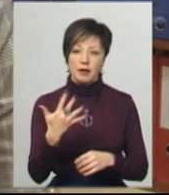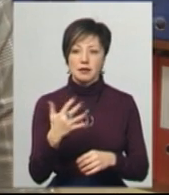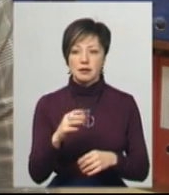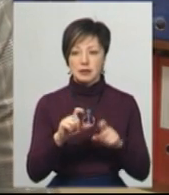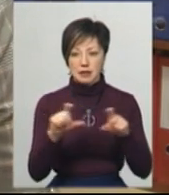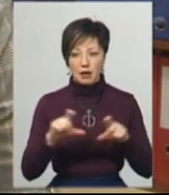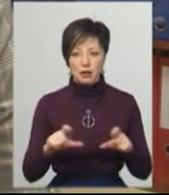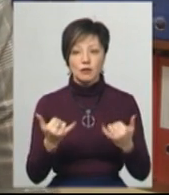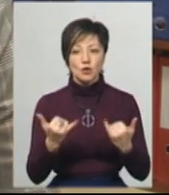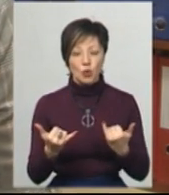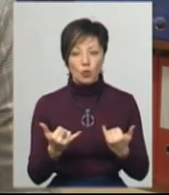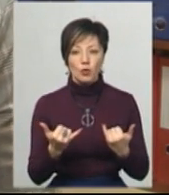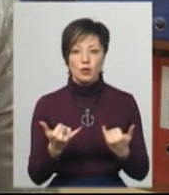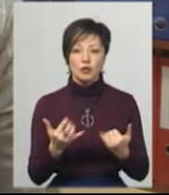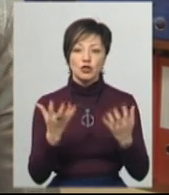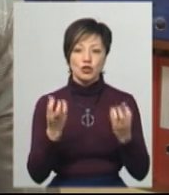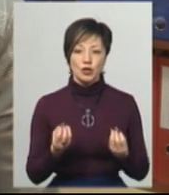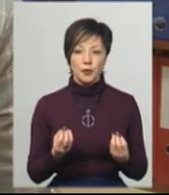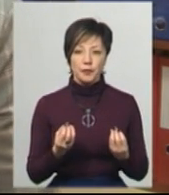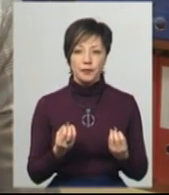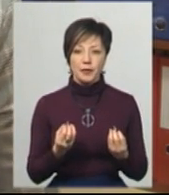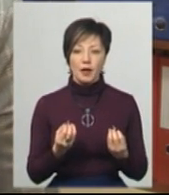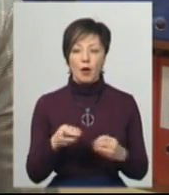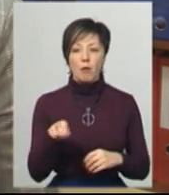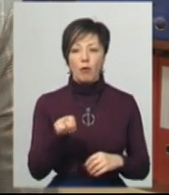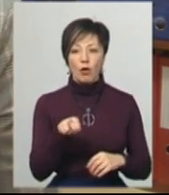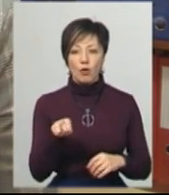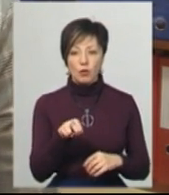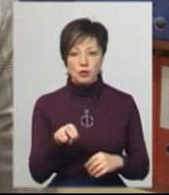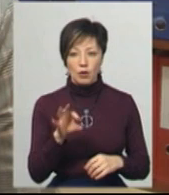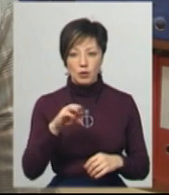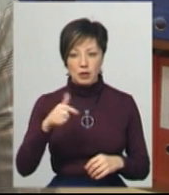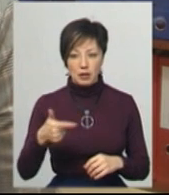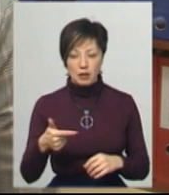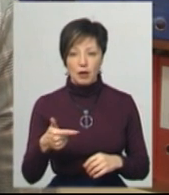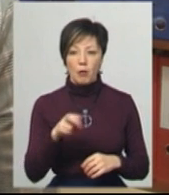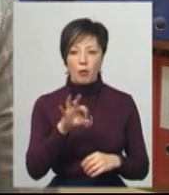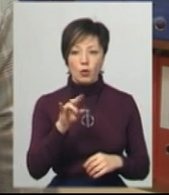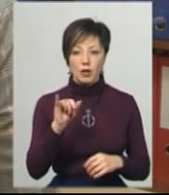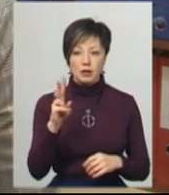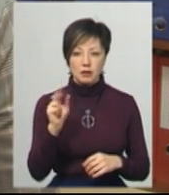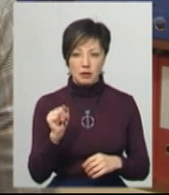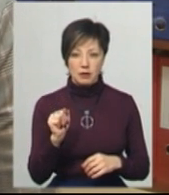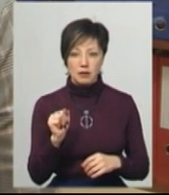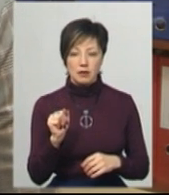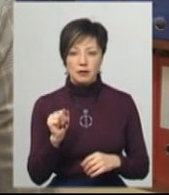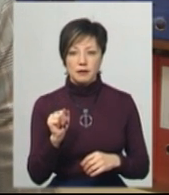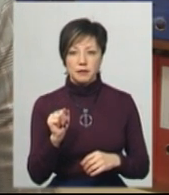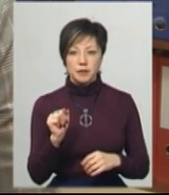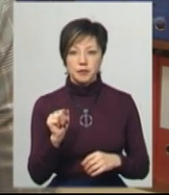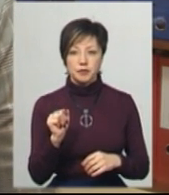закладів. І сьогодні в той же час ще по Полонській об'єднаній територіальній громаді, Понінківська об'єднана територіальна